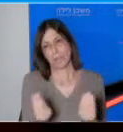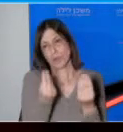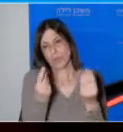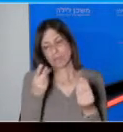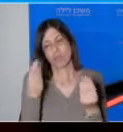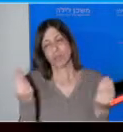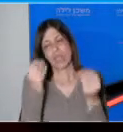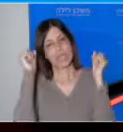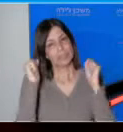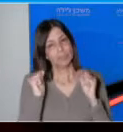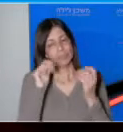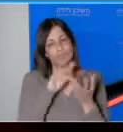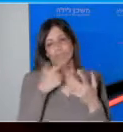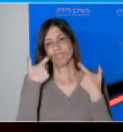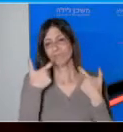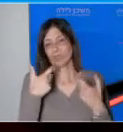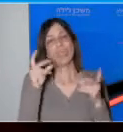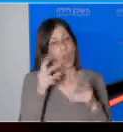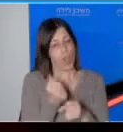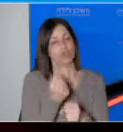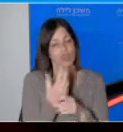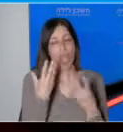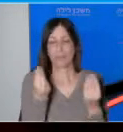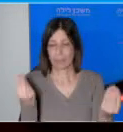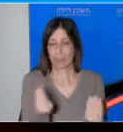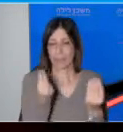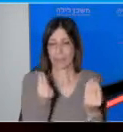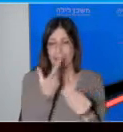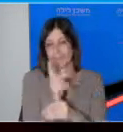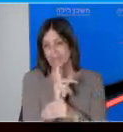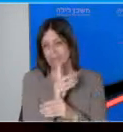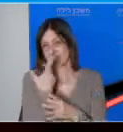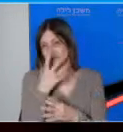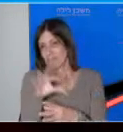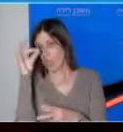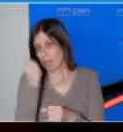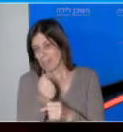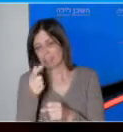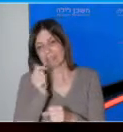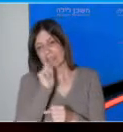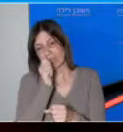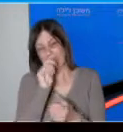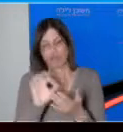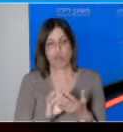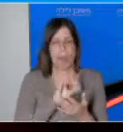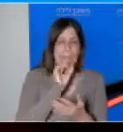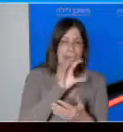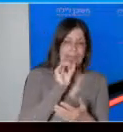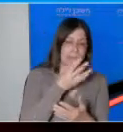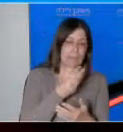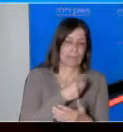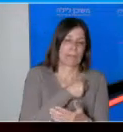מוצרי היסוד שנמצאים בפיקוח. היו יכולים לעשות המון דברים, אבל ברגע שכל מה שהם בוחרים זה להתראיין ולכתוב מכתבים נוגעי